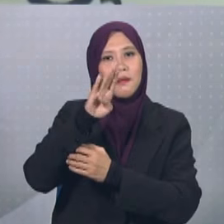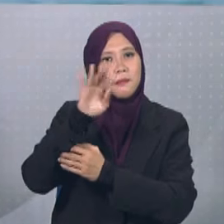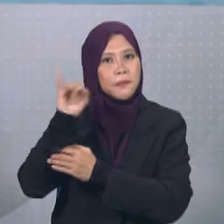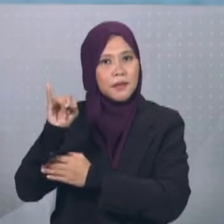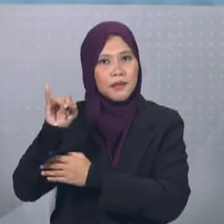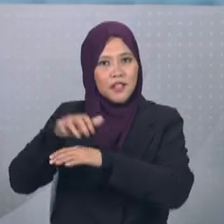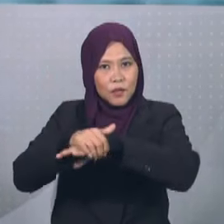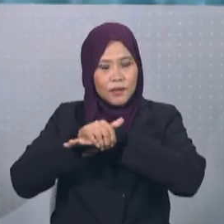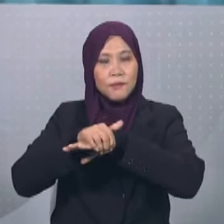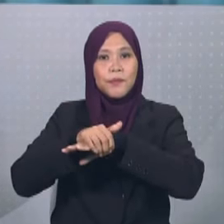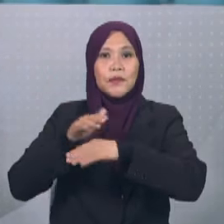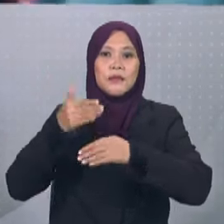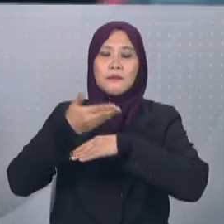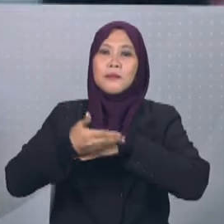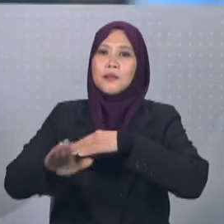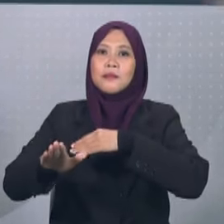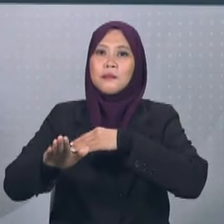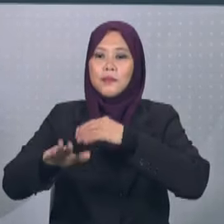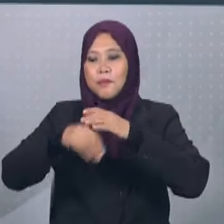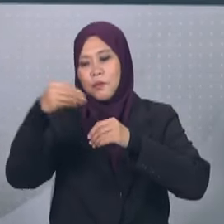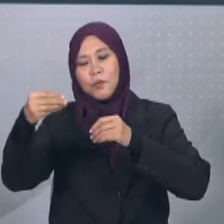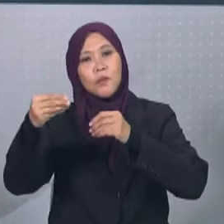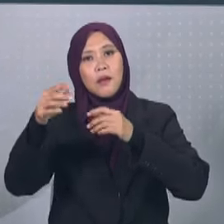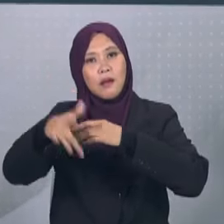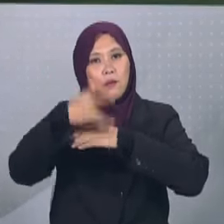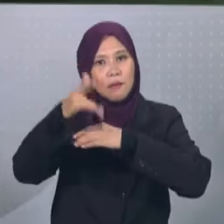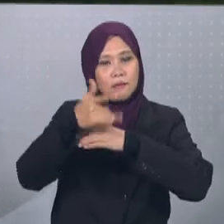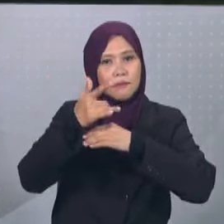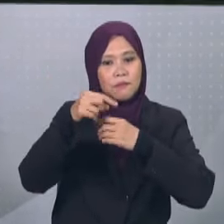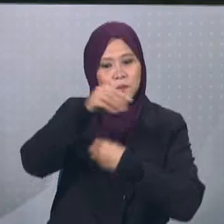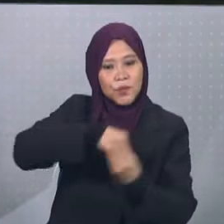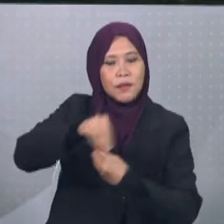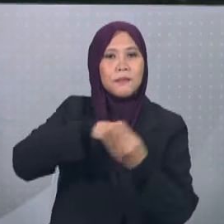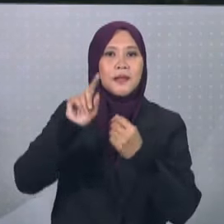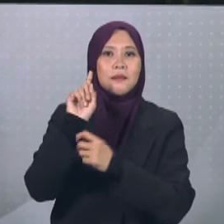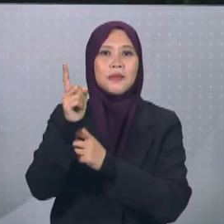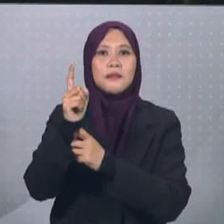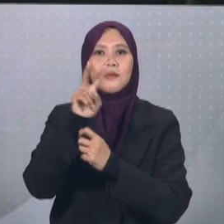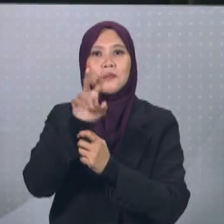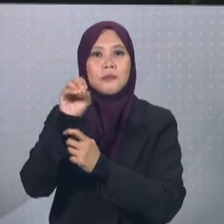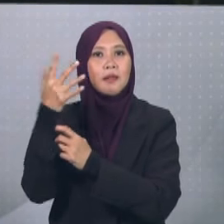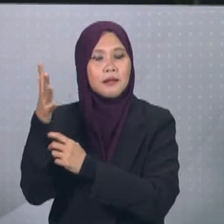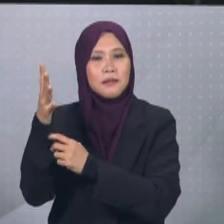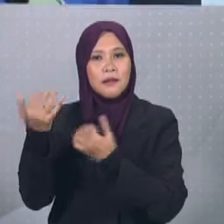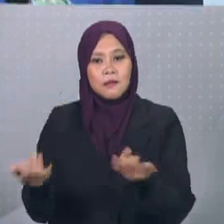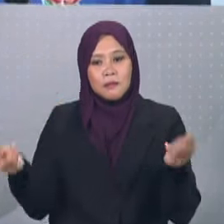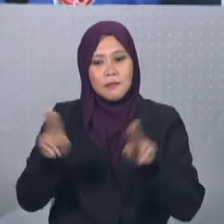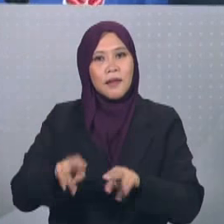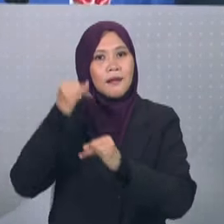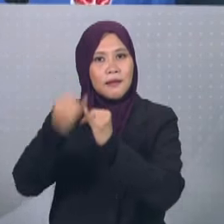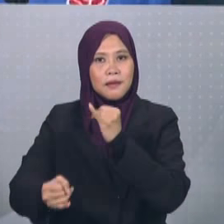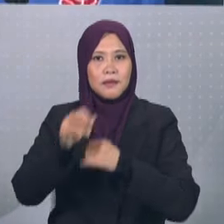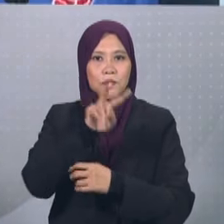selepas pasukan kebangsaannya ditunjukkan pintu keluar seawal pusingan pertama pada Piala Dunia 2015. Perjanjian terkini Jones berakhir